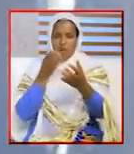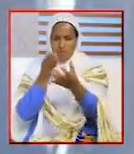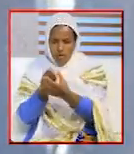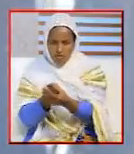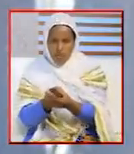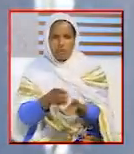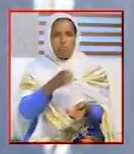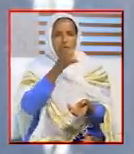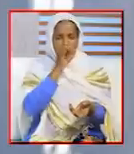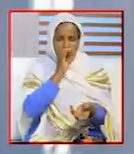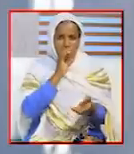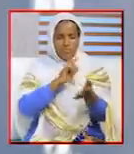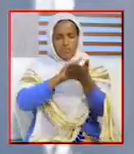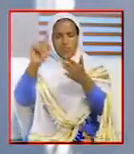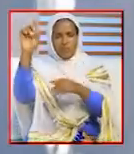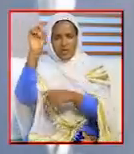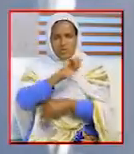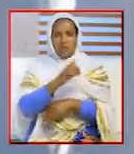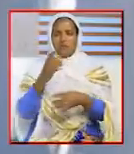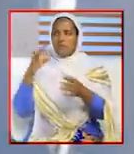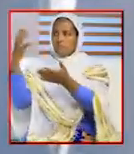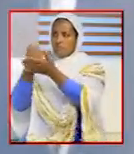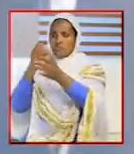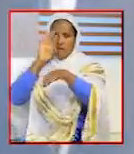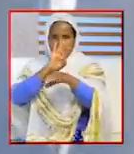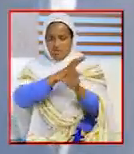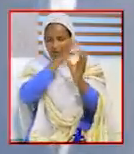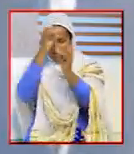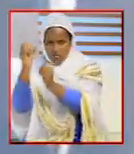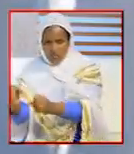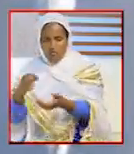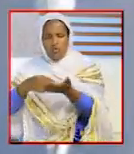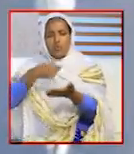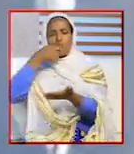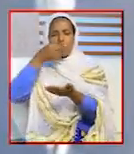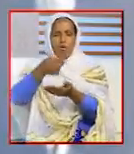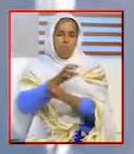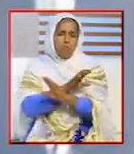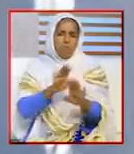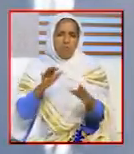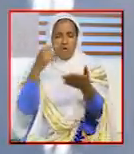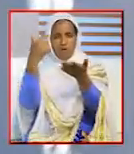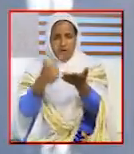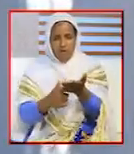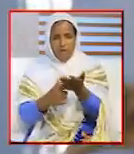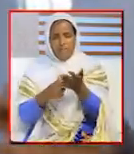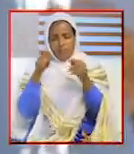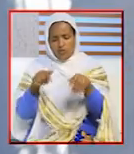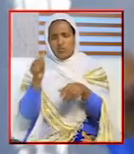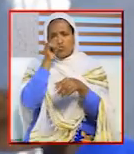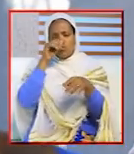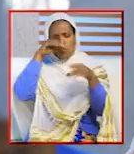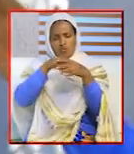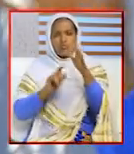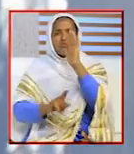ማብላት ማጠጣት በሳምንት አንድ ቀን መውሰድ ቤተክርስቲያን ማቁረብ ያ መቼም እንደው እዚሁ